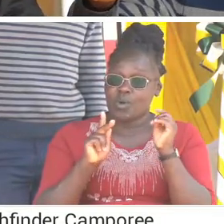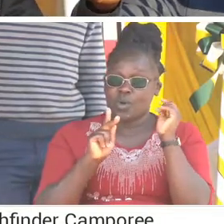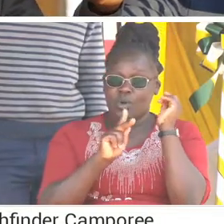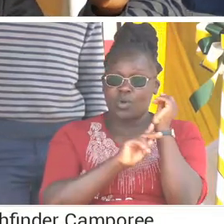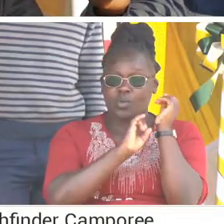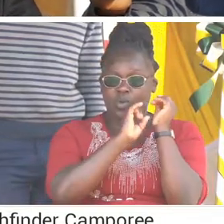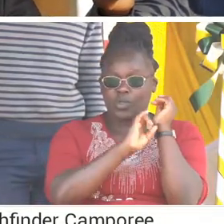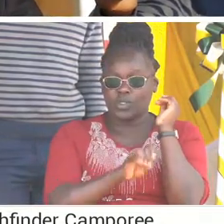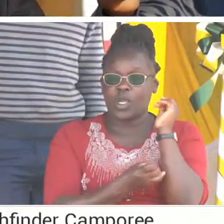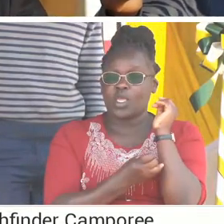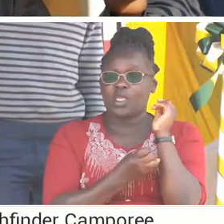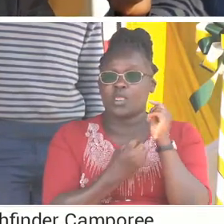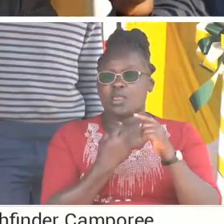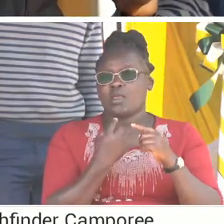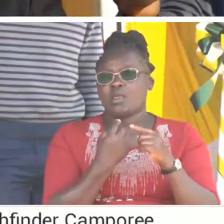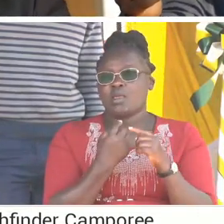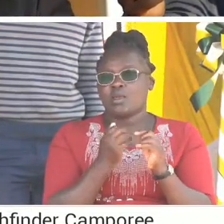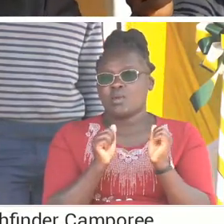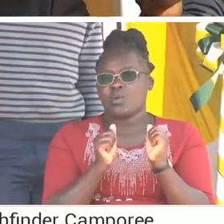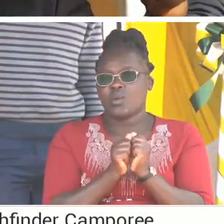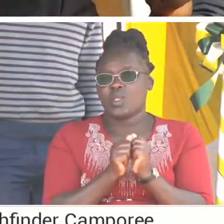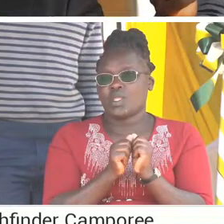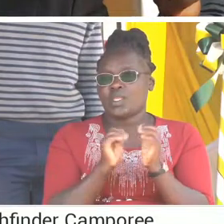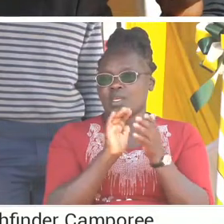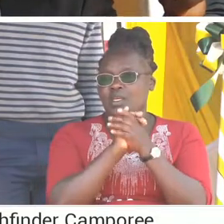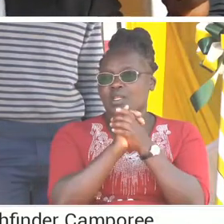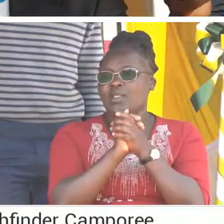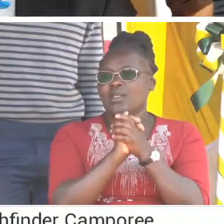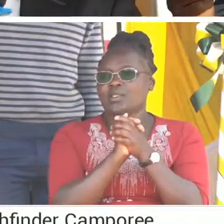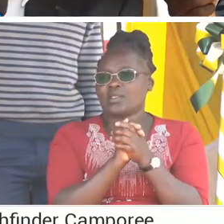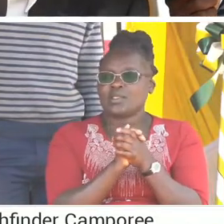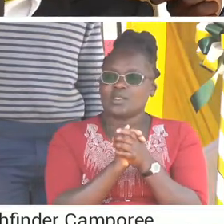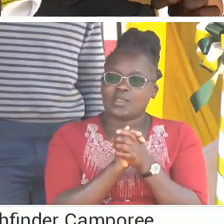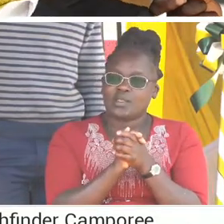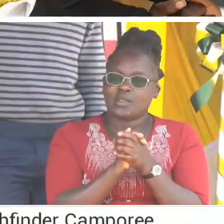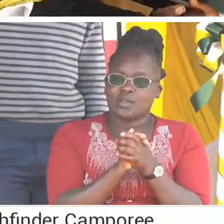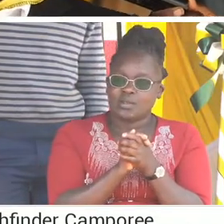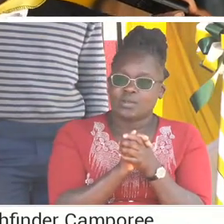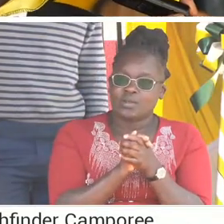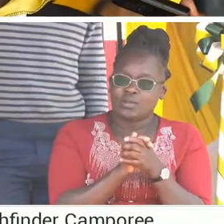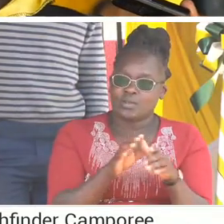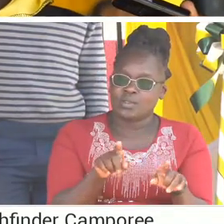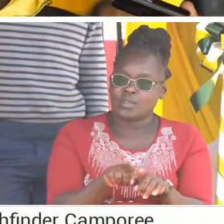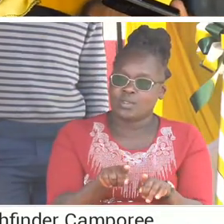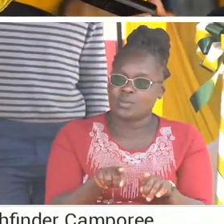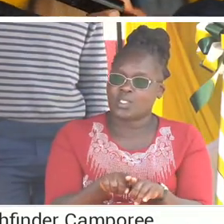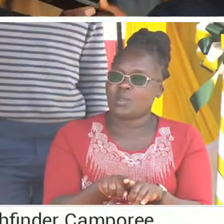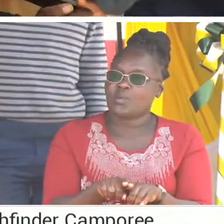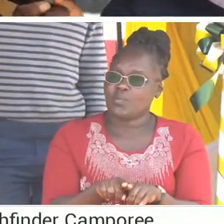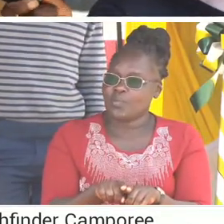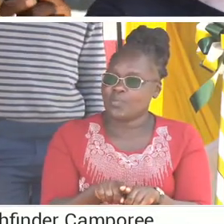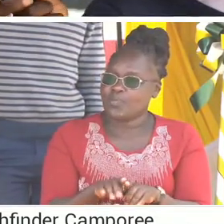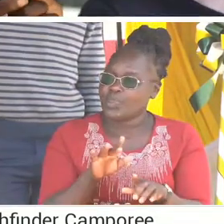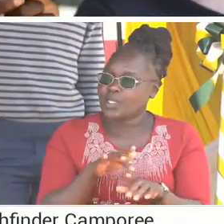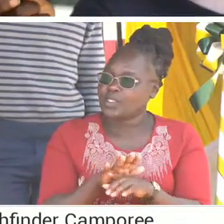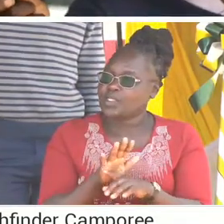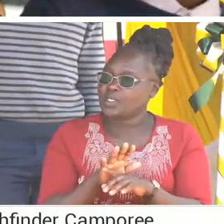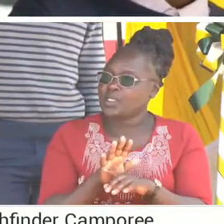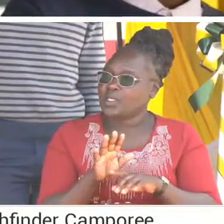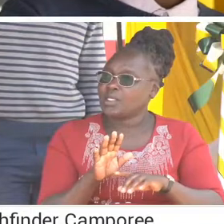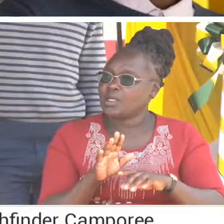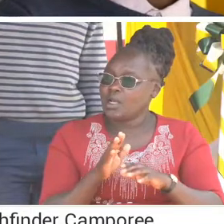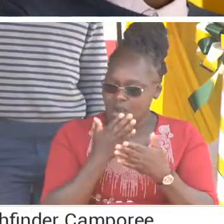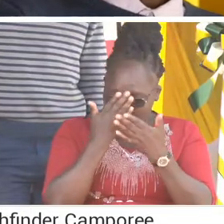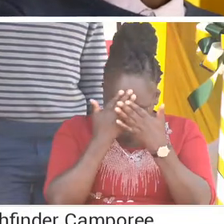Ngarisha, pia naye anawatakia mema. Pia kuna mheshimiwa anatoka pale